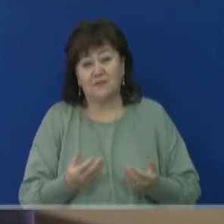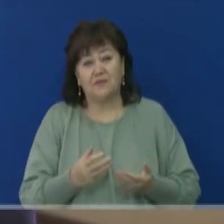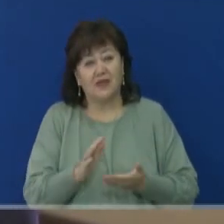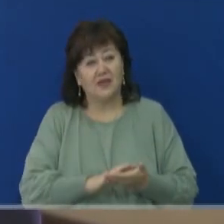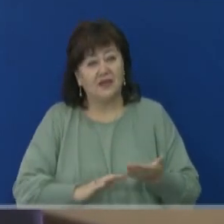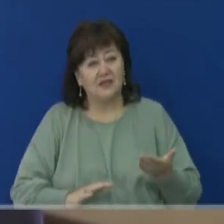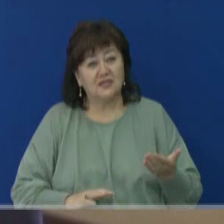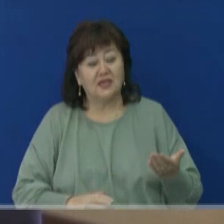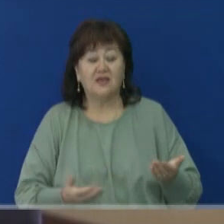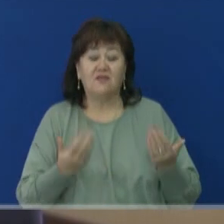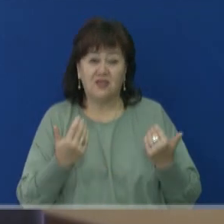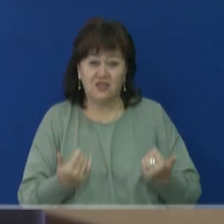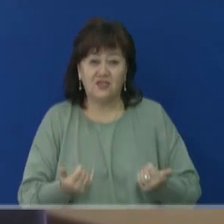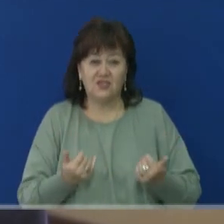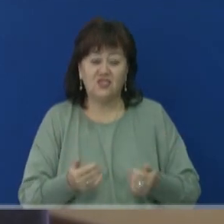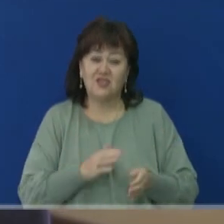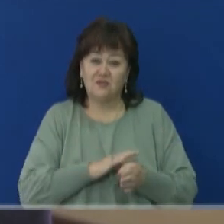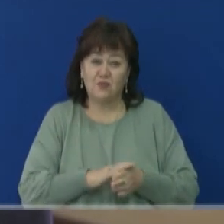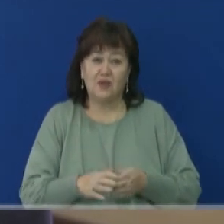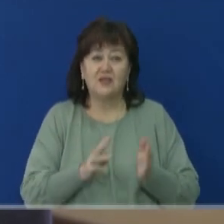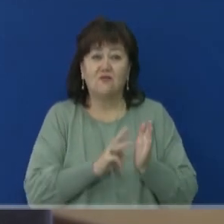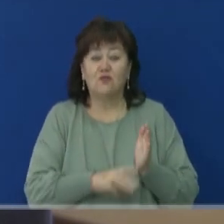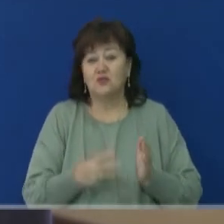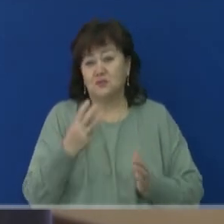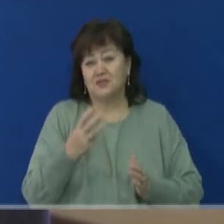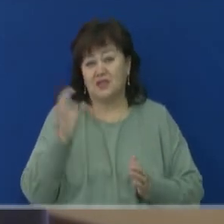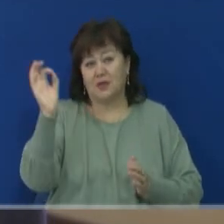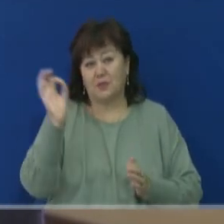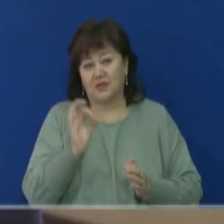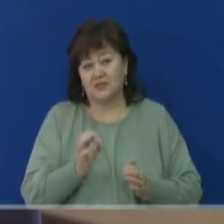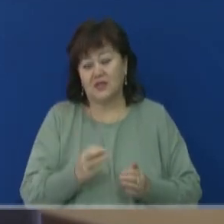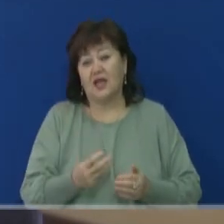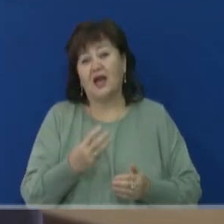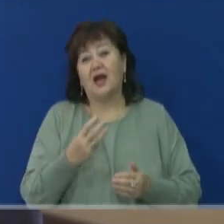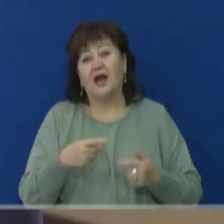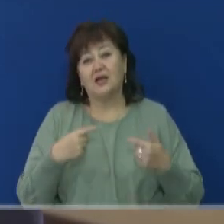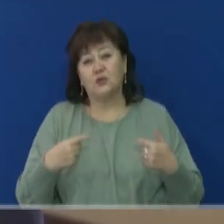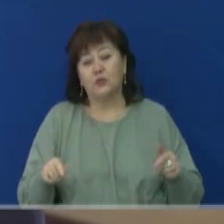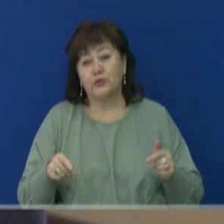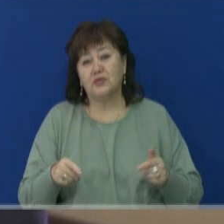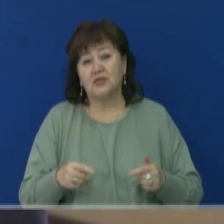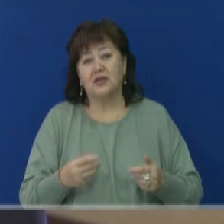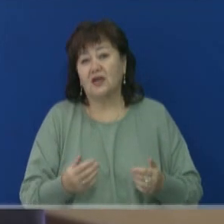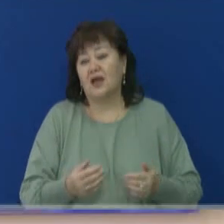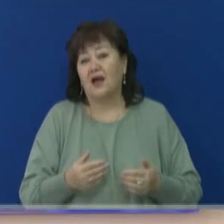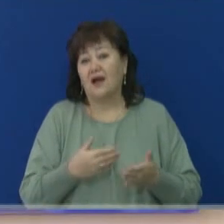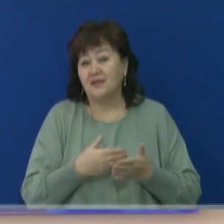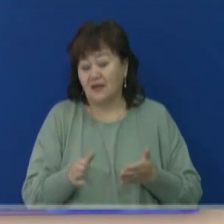арыздарда қанағаттандыруда өскен. Бұл 82%, яғни қалғандары ішінара қанағаттандыру немесе бас тарту